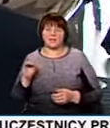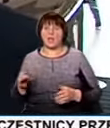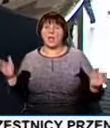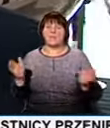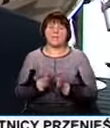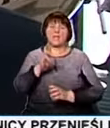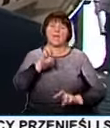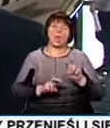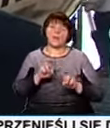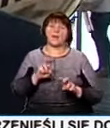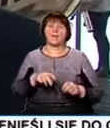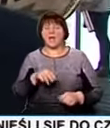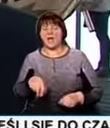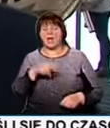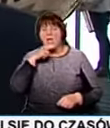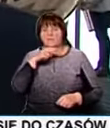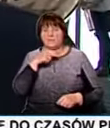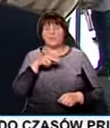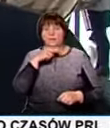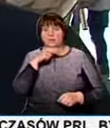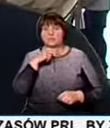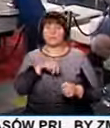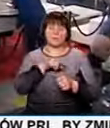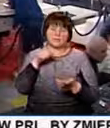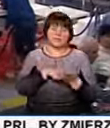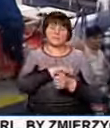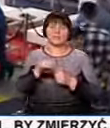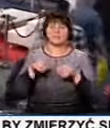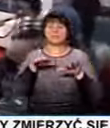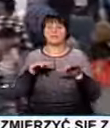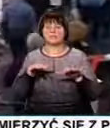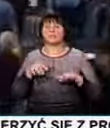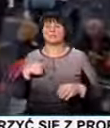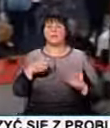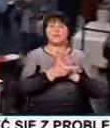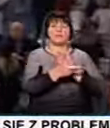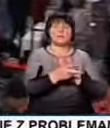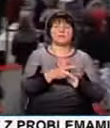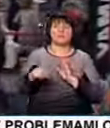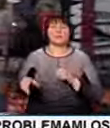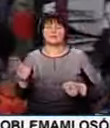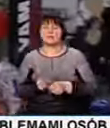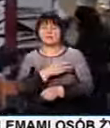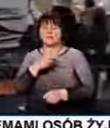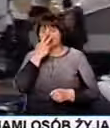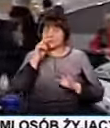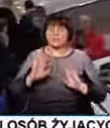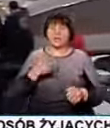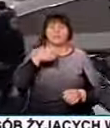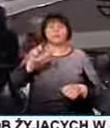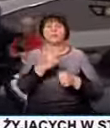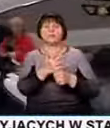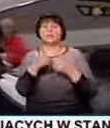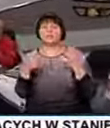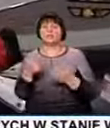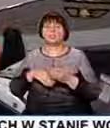troszkę hotel na wodzie, tak? Bo takich jachtów jest już bardzo dużo. W trwających właśnie 18 targach Boat Show zaprezentowało się 156